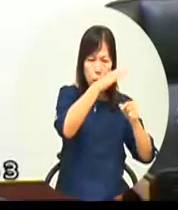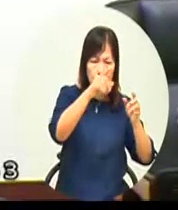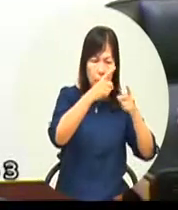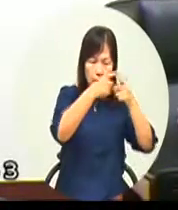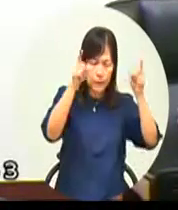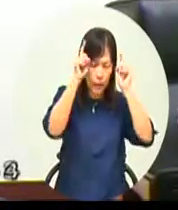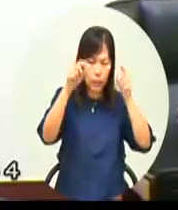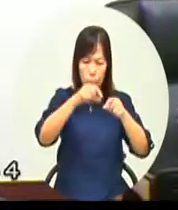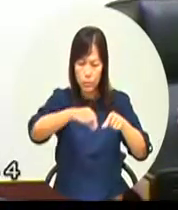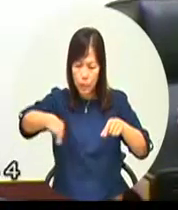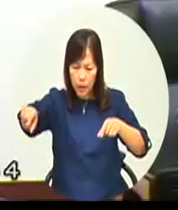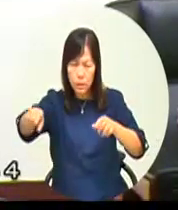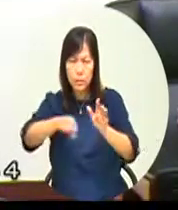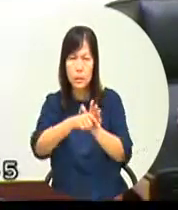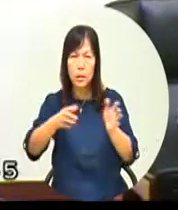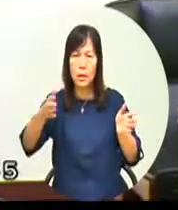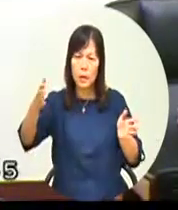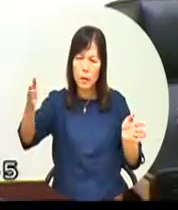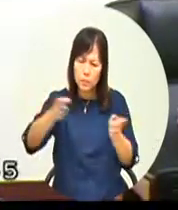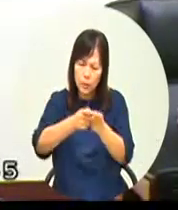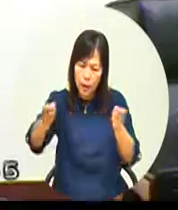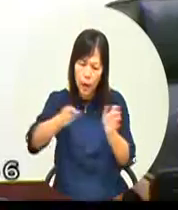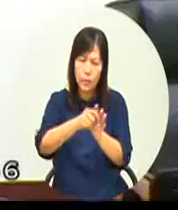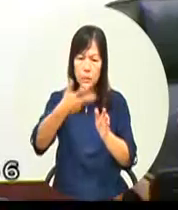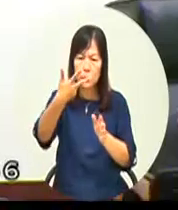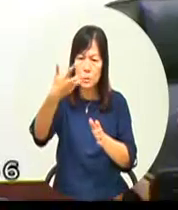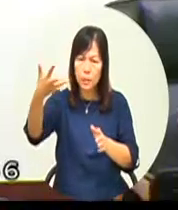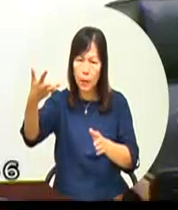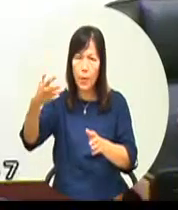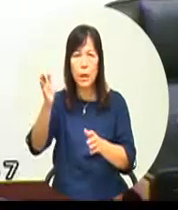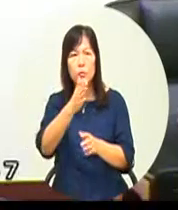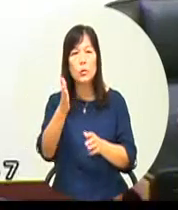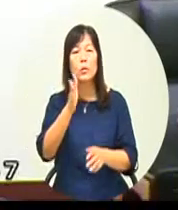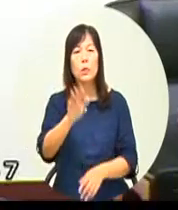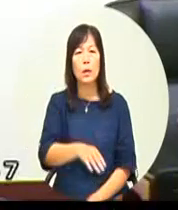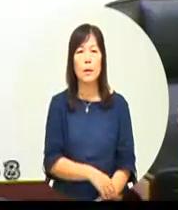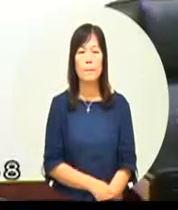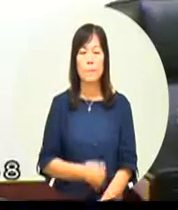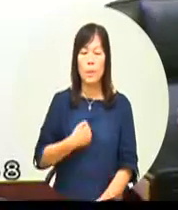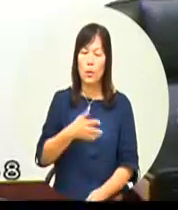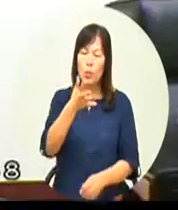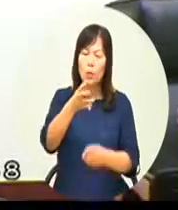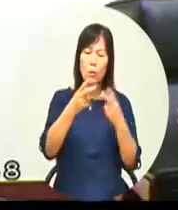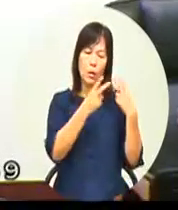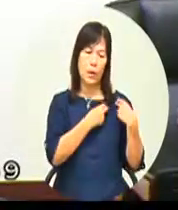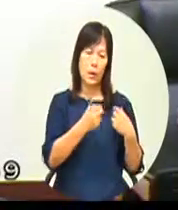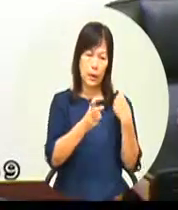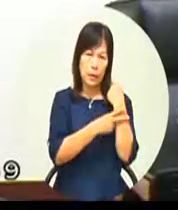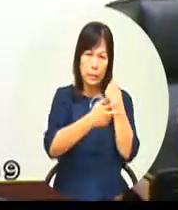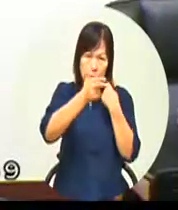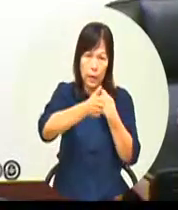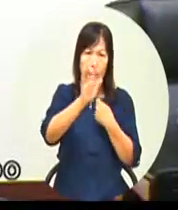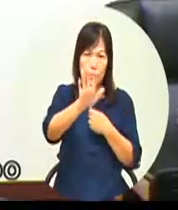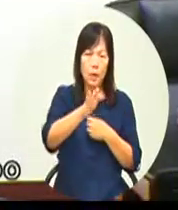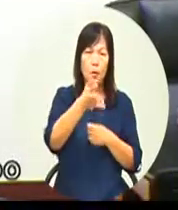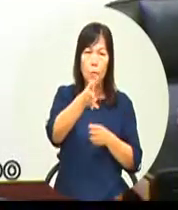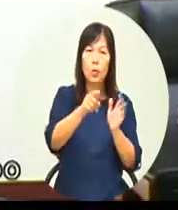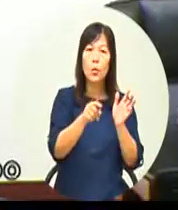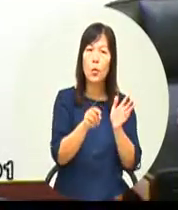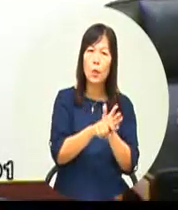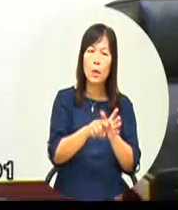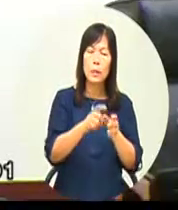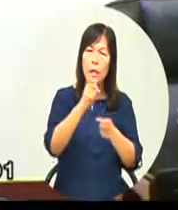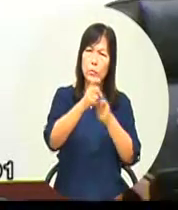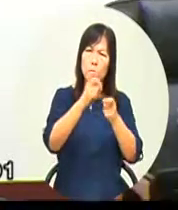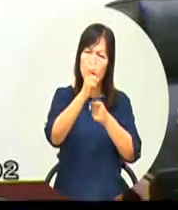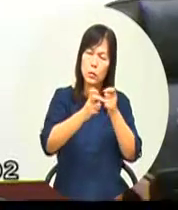特安人家出来哈。其实当地我有去询问过蔡里长哦，他说在可能十几二十年